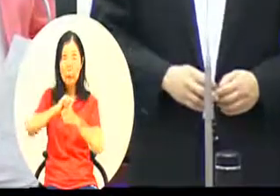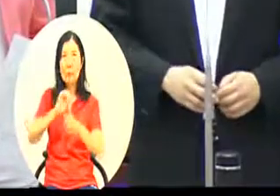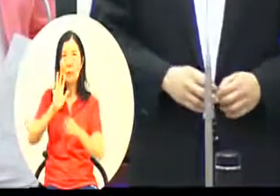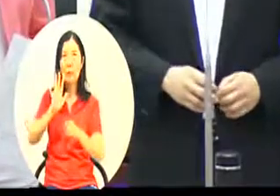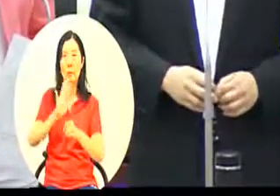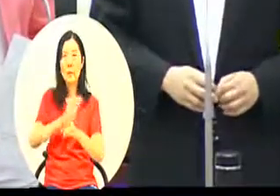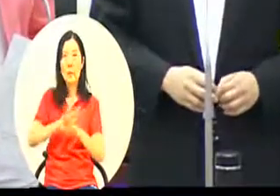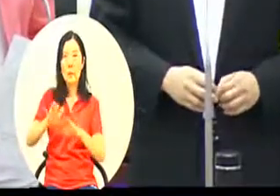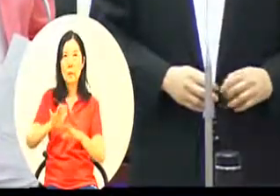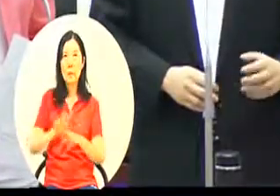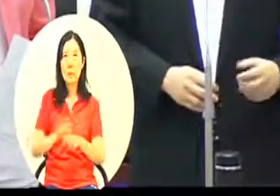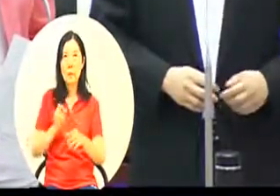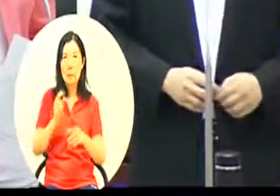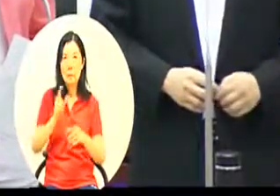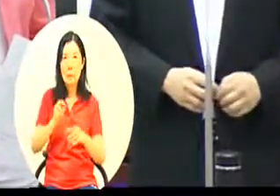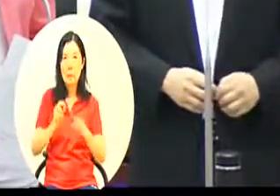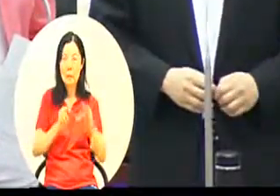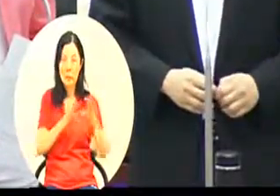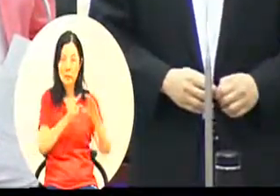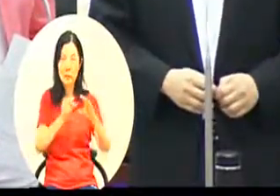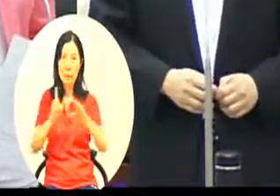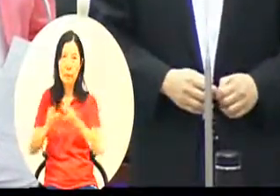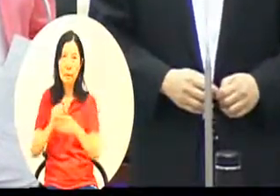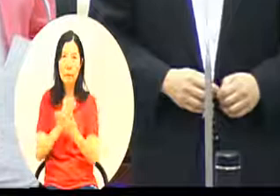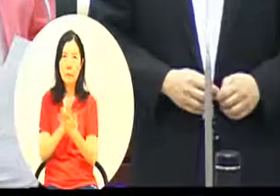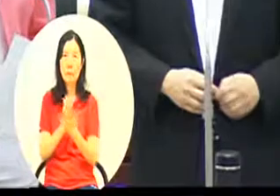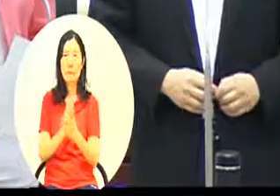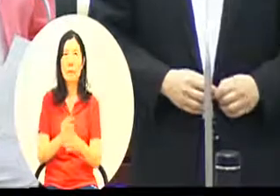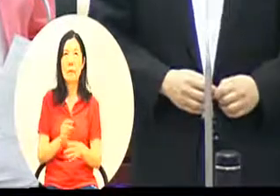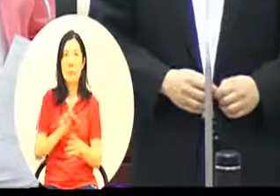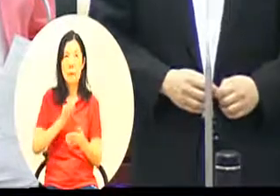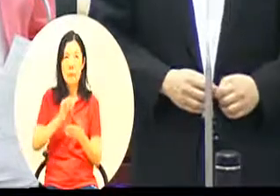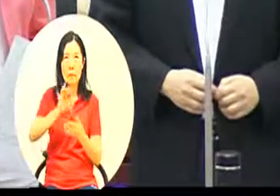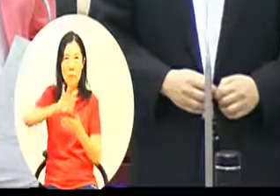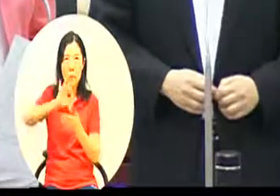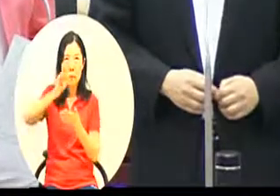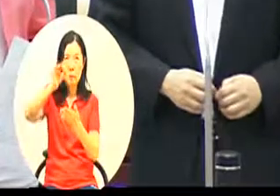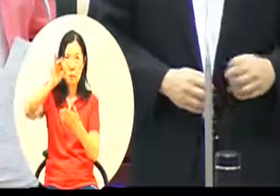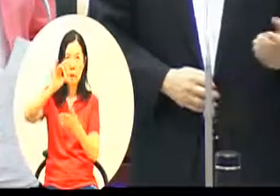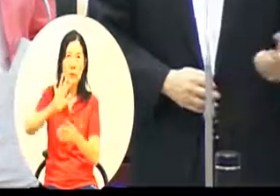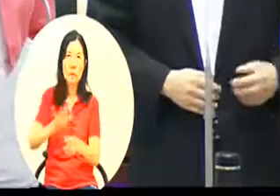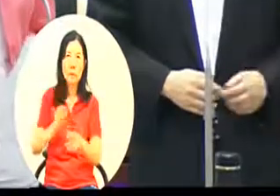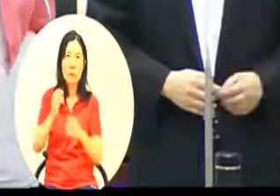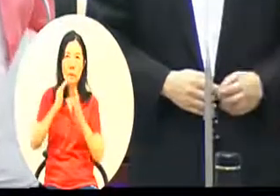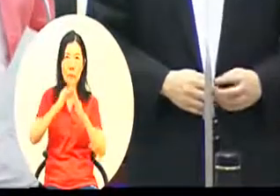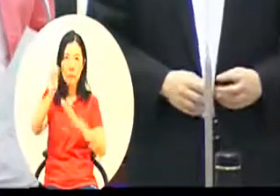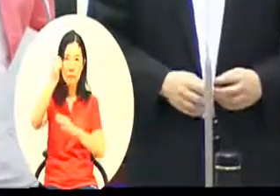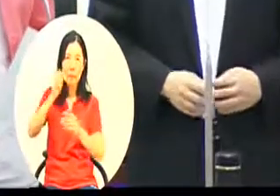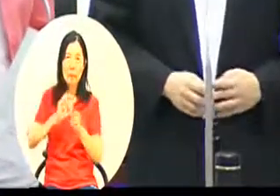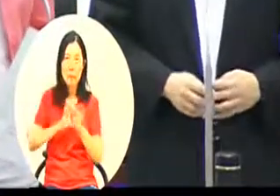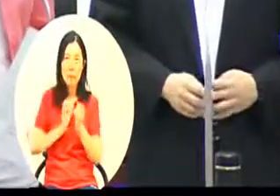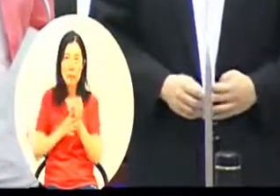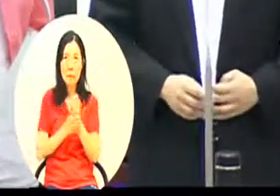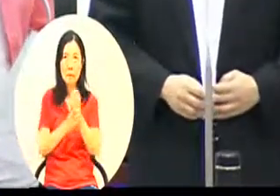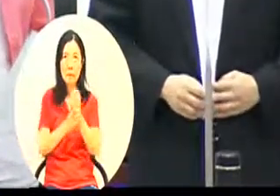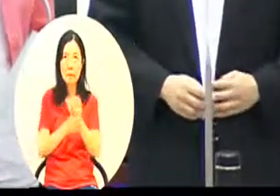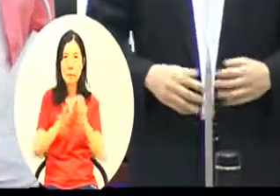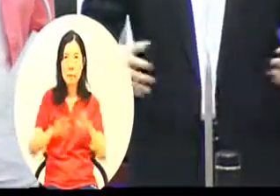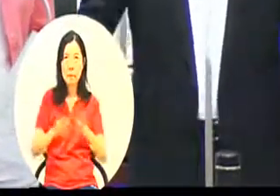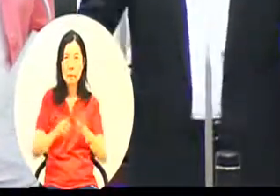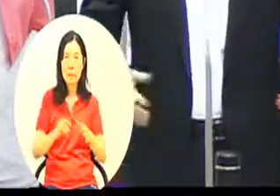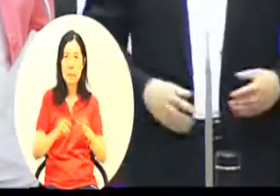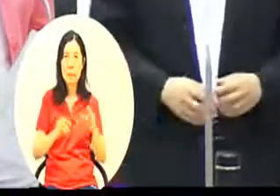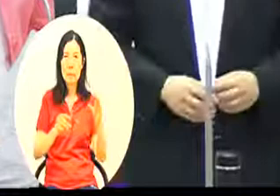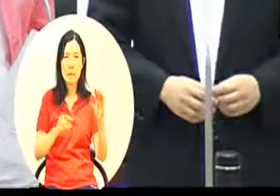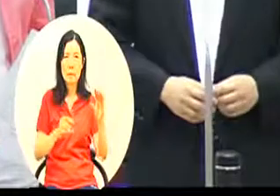个购买这些装备的这个费用，市长都是鼎力支持的。那当然，现在汰换率很